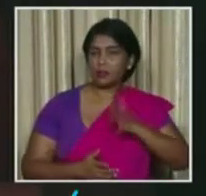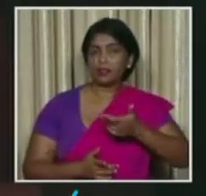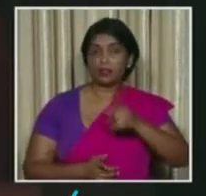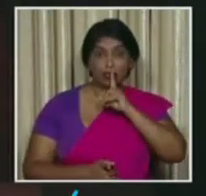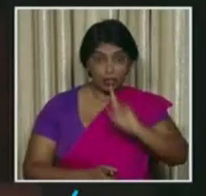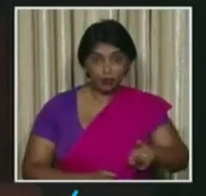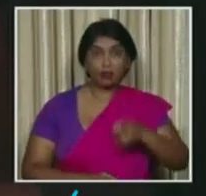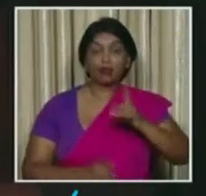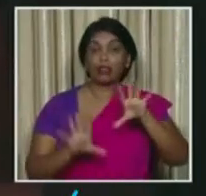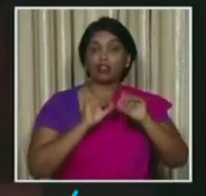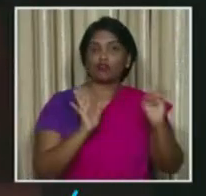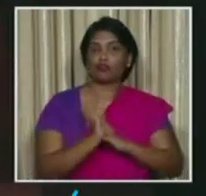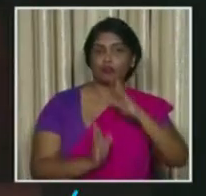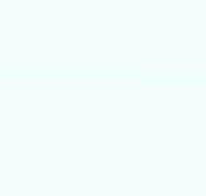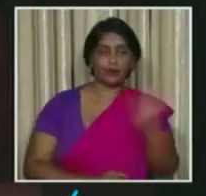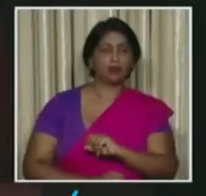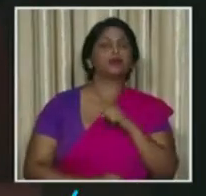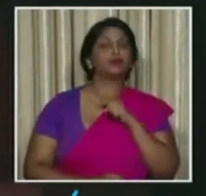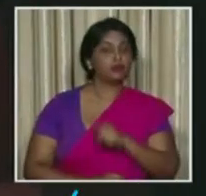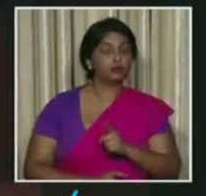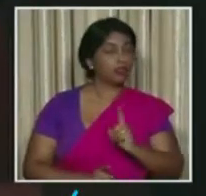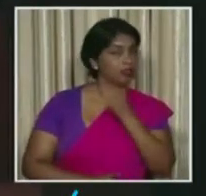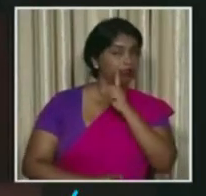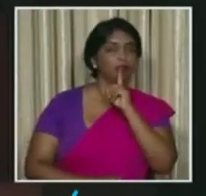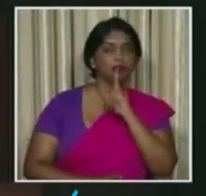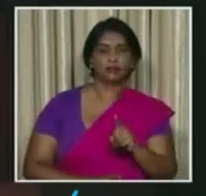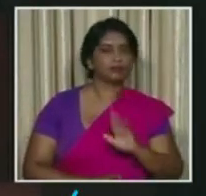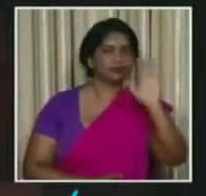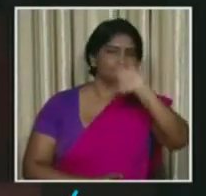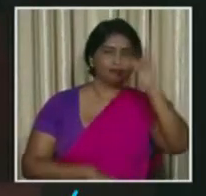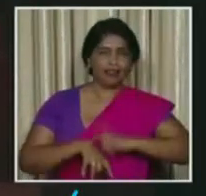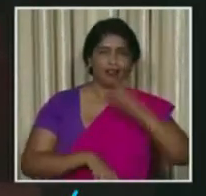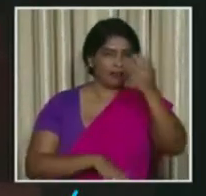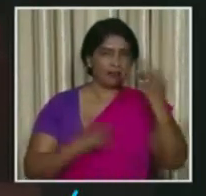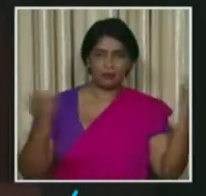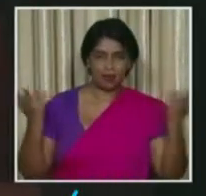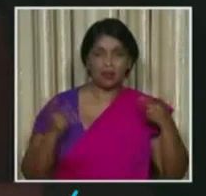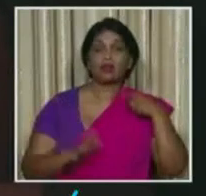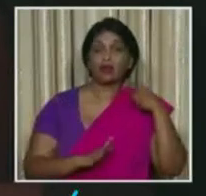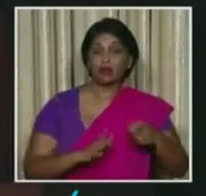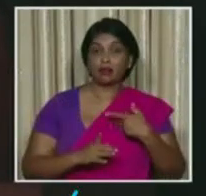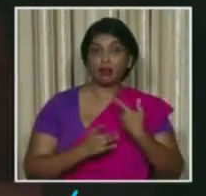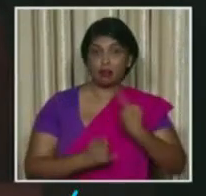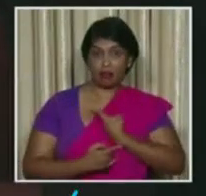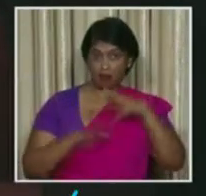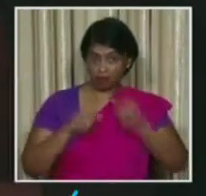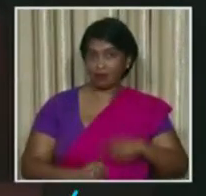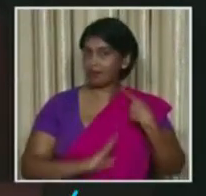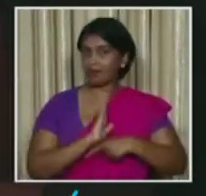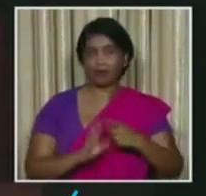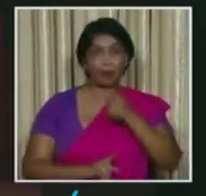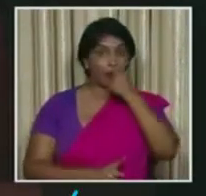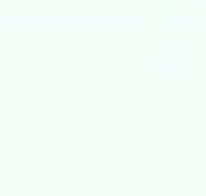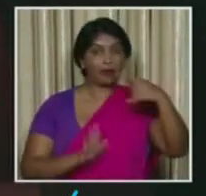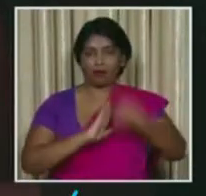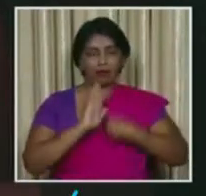දුන්නොත් තේරින්කාරක සභාවට ගේන්නවයි කියලා තර්ජනය කරනවා. ඒකට ඉඩක් නැහැ මේ රටේ. මේක ඒකාධිපති රටක් නෙමෙයි. මේක හිට්ලර්ගේ